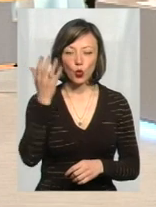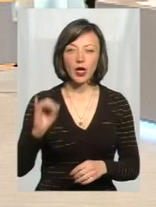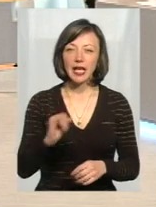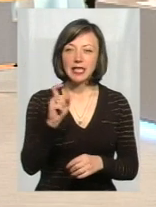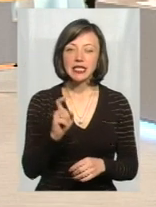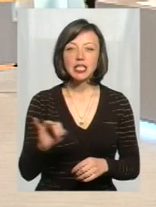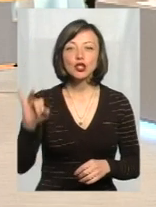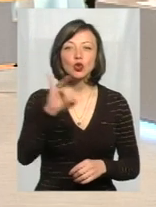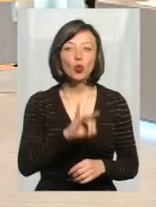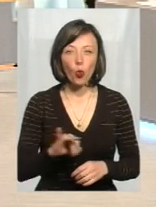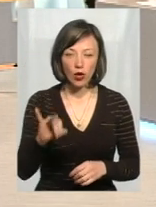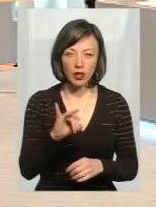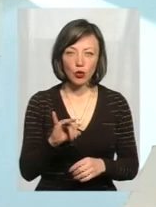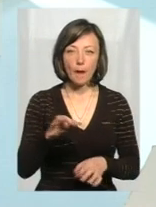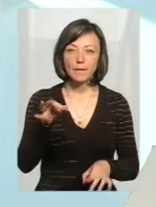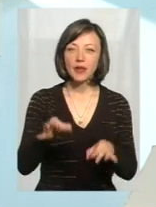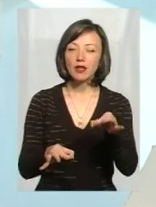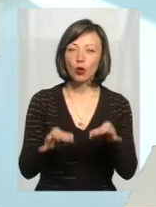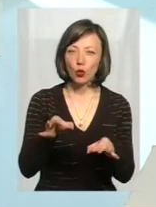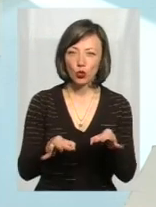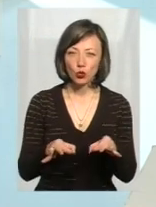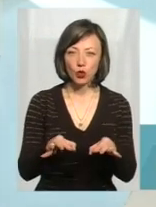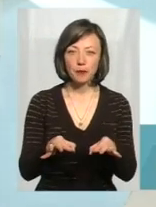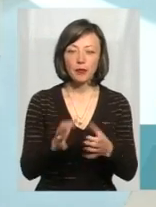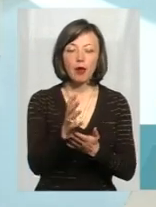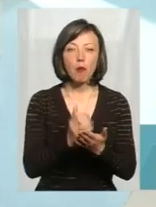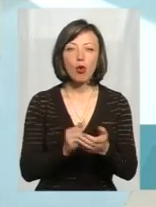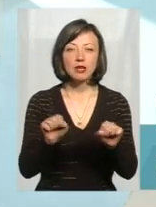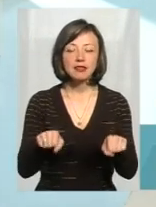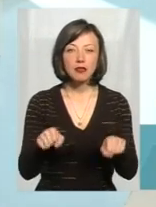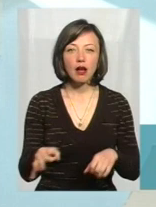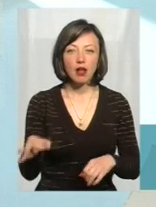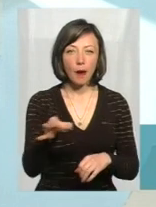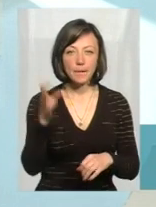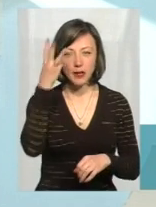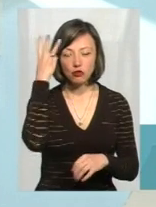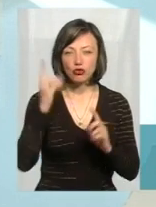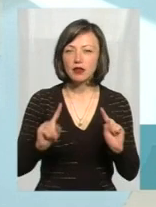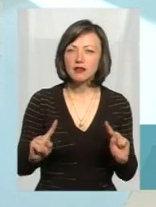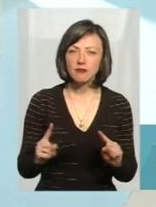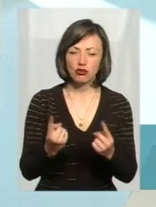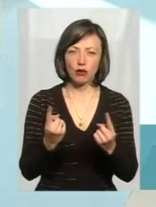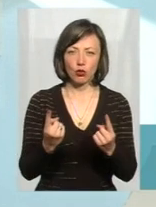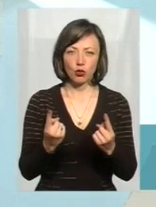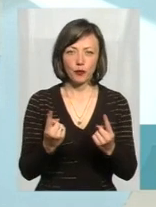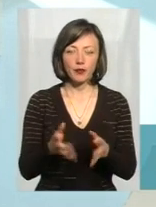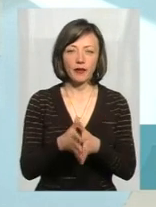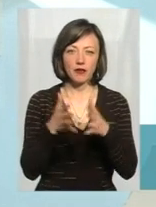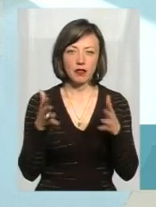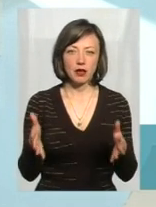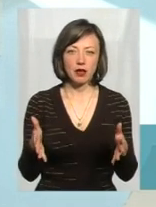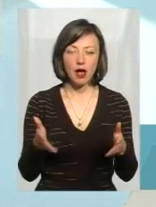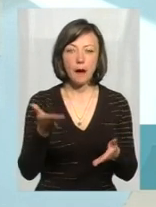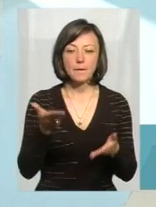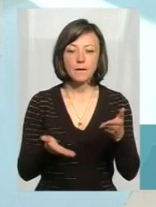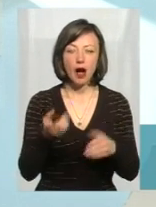із історією, із природою, потенціал Хмельниччини надзвичайно великий,